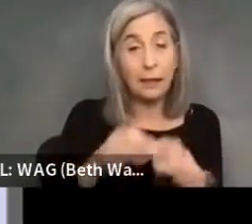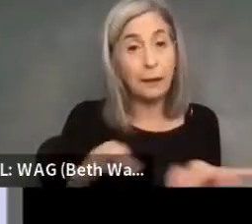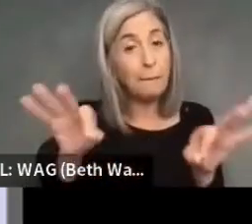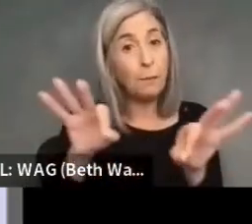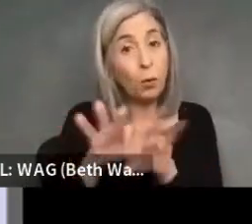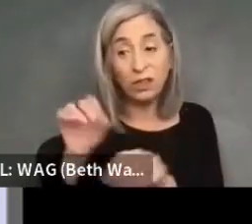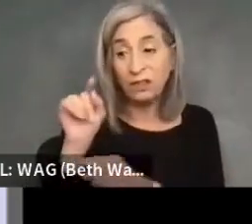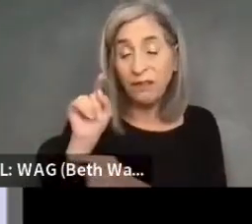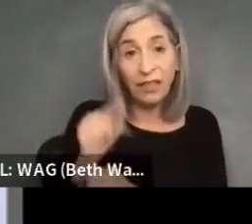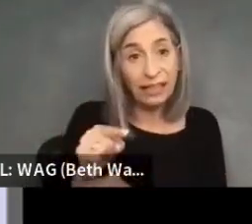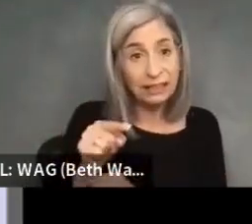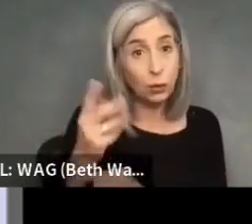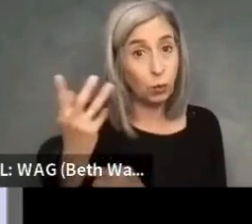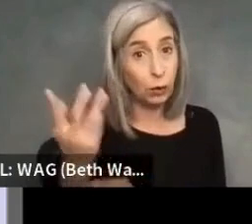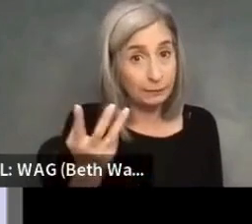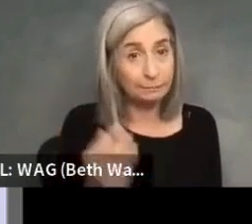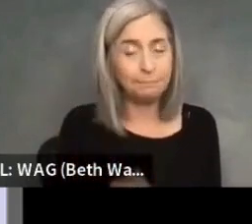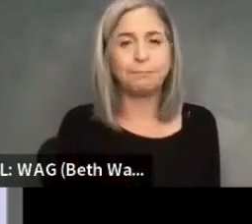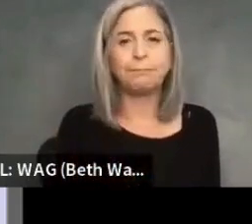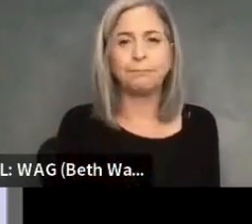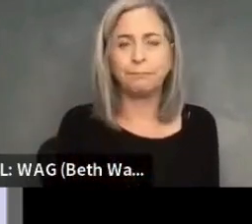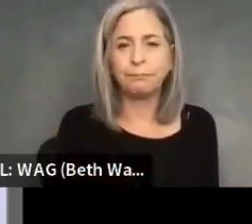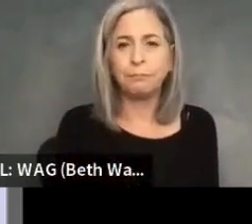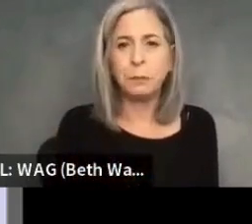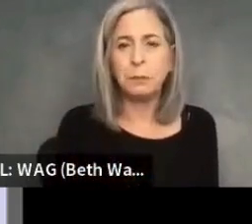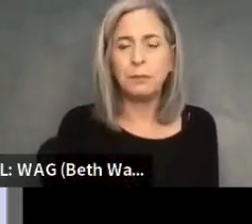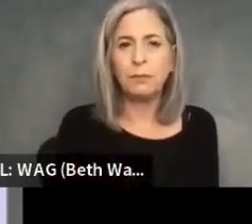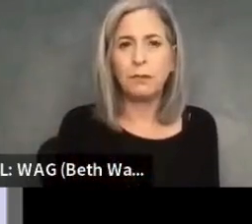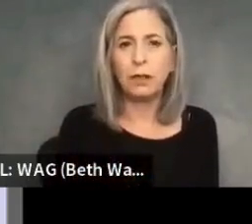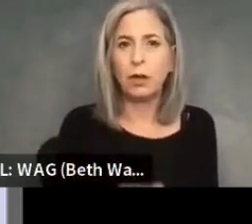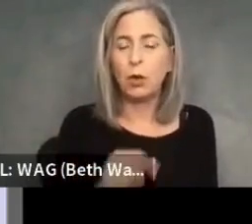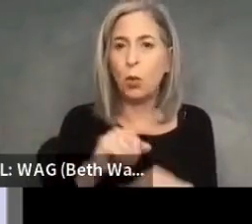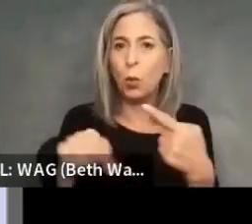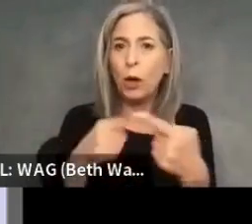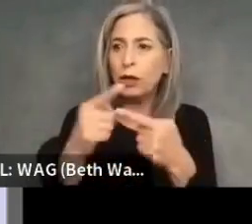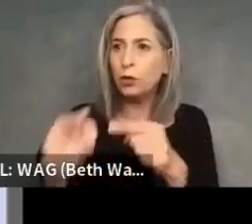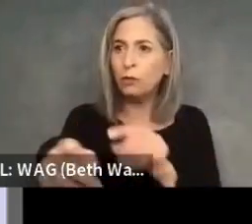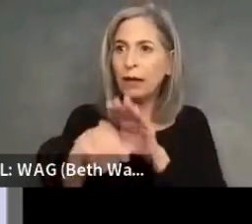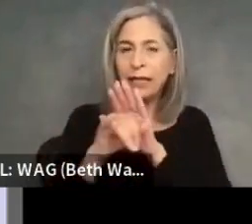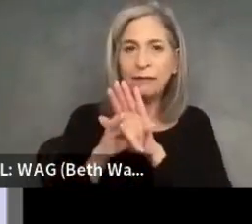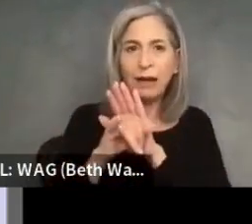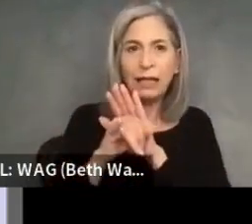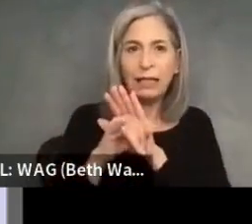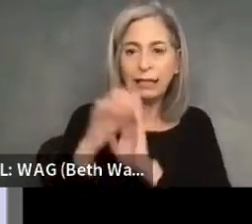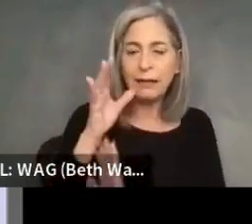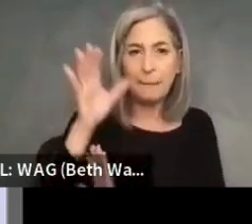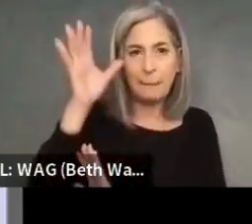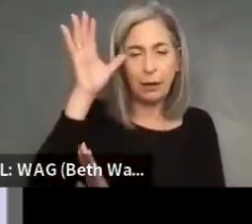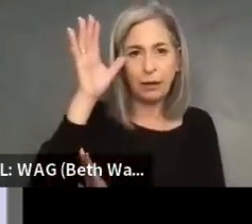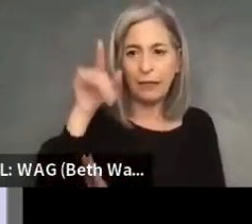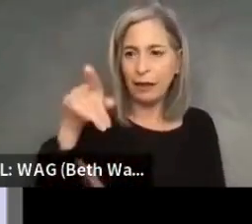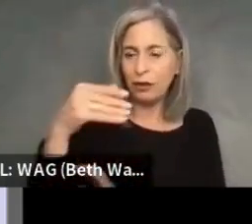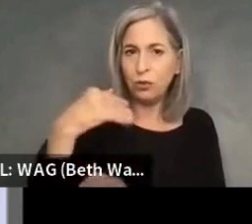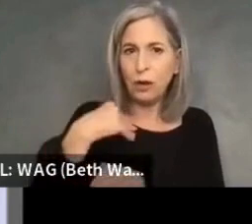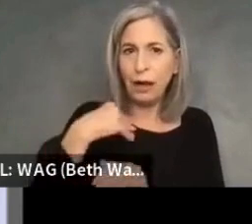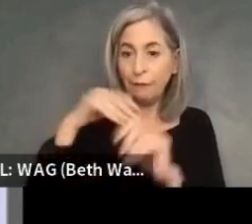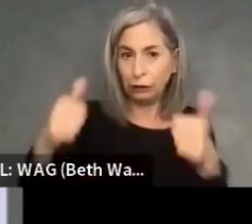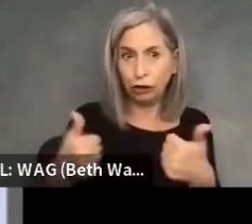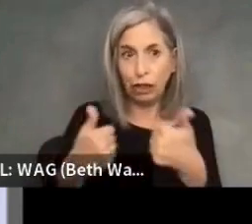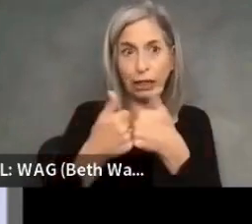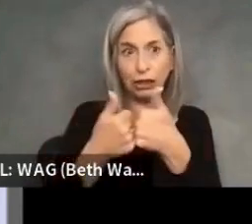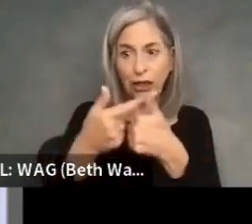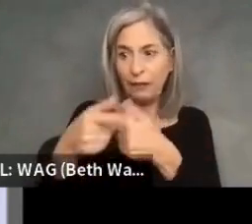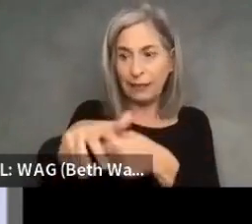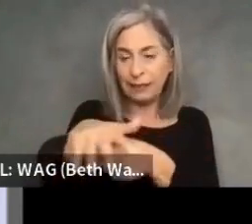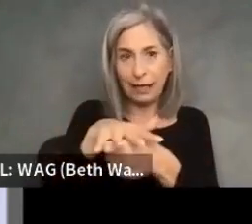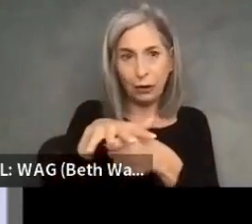或者我的一个翻译材料大概是5到10段，然后翻译只给我翻译了2句。